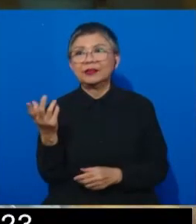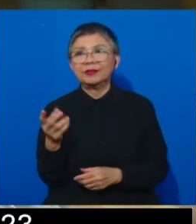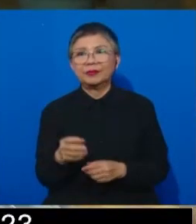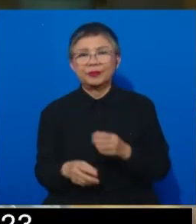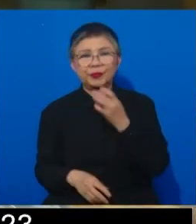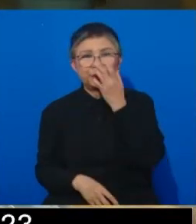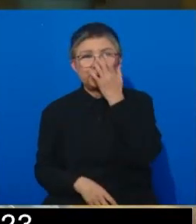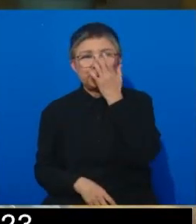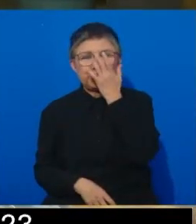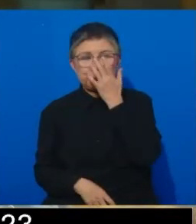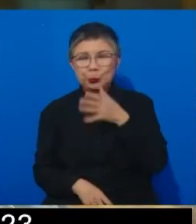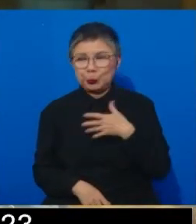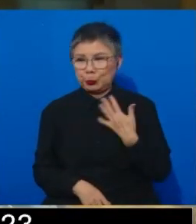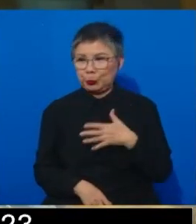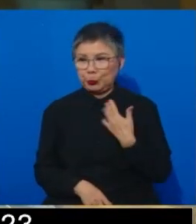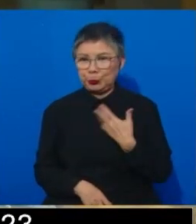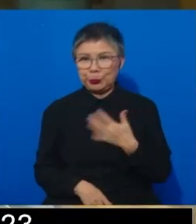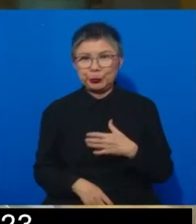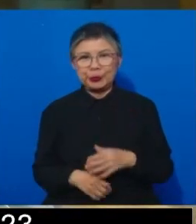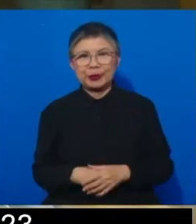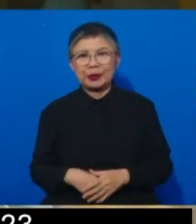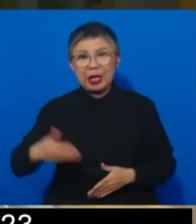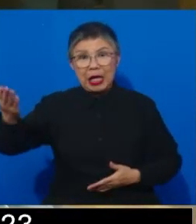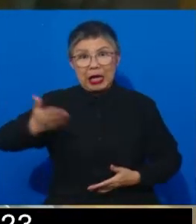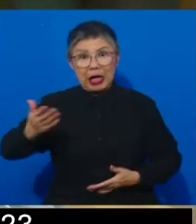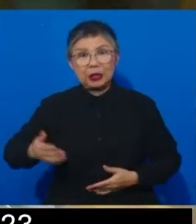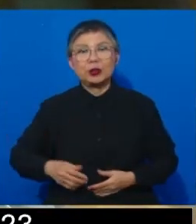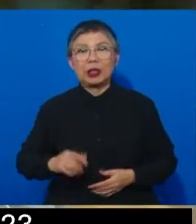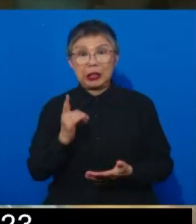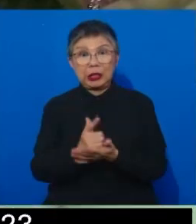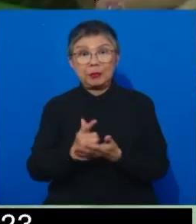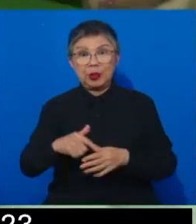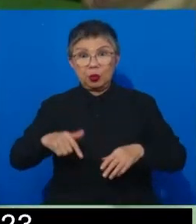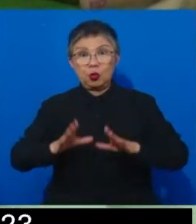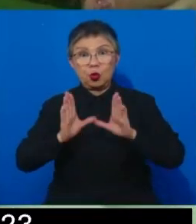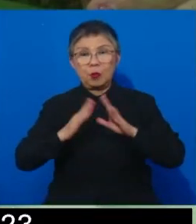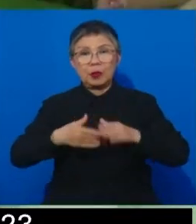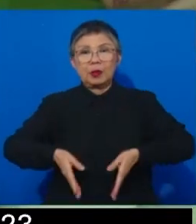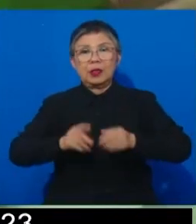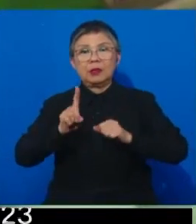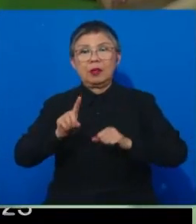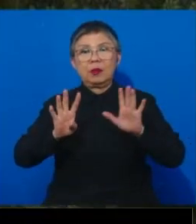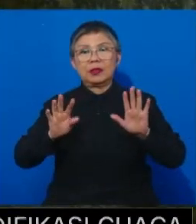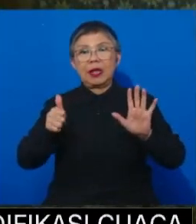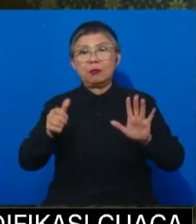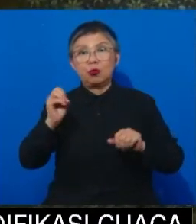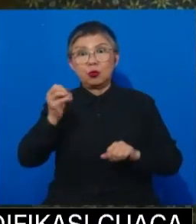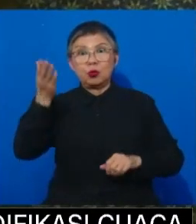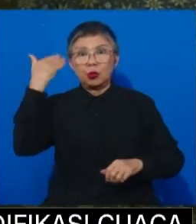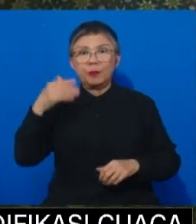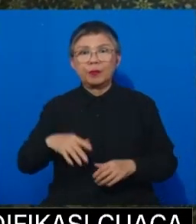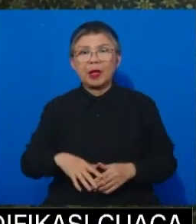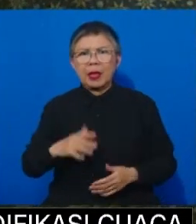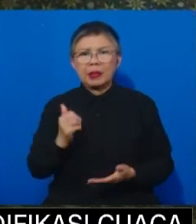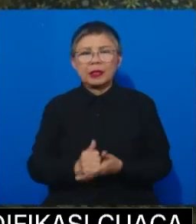Tidak hanya saya nih yang mengemari sop lidah. Pengunjung yang sudah menjadi pelanggan tetap rumah makan yang berdiri sejak 1960-an ini juga tak